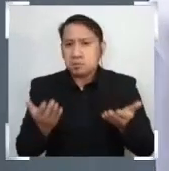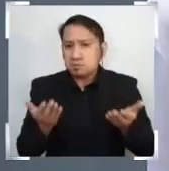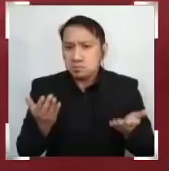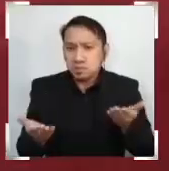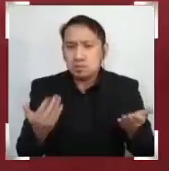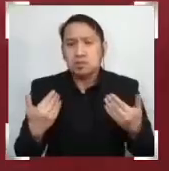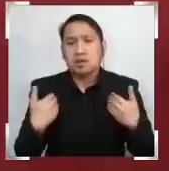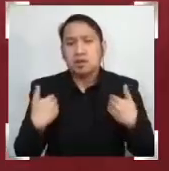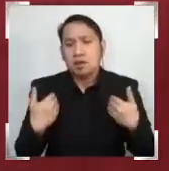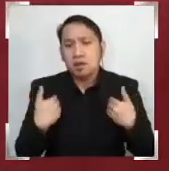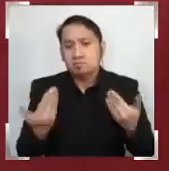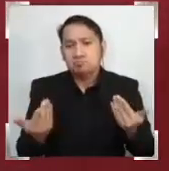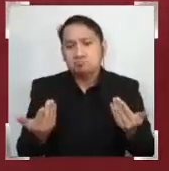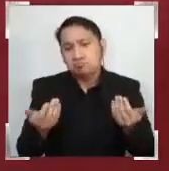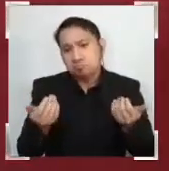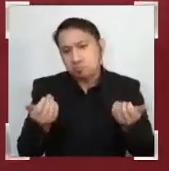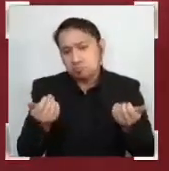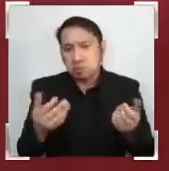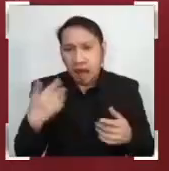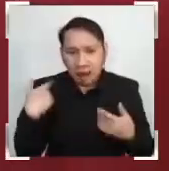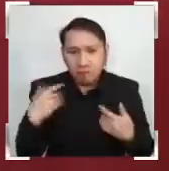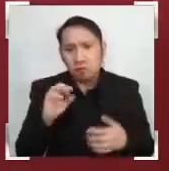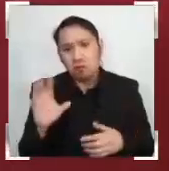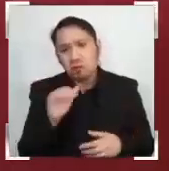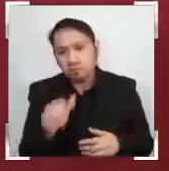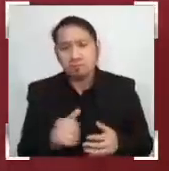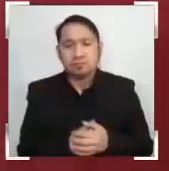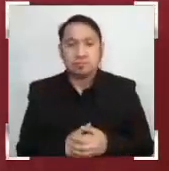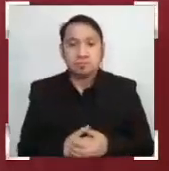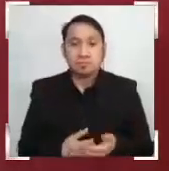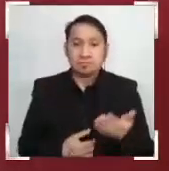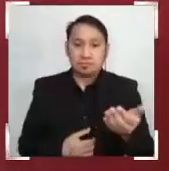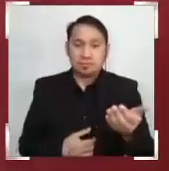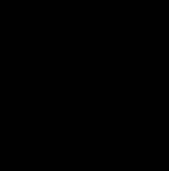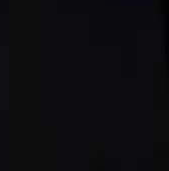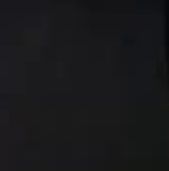or hindi. Ako si June Veneracion, ang inyong saksi.